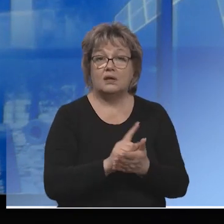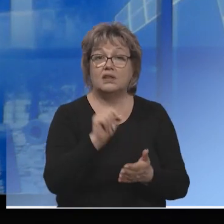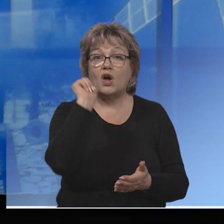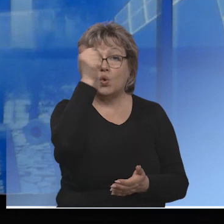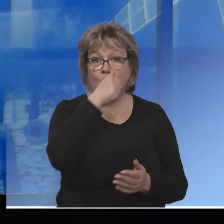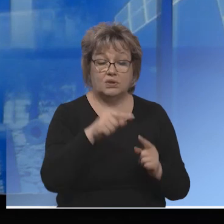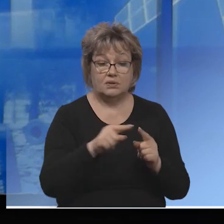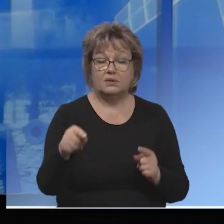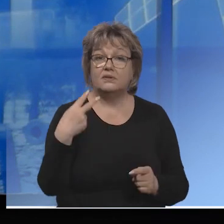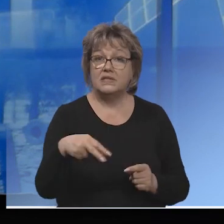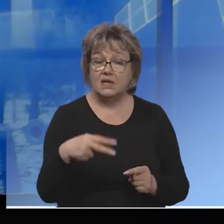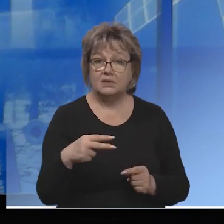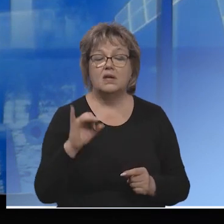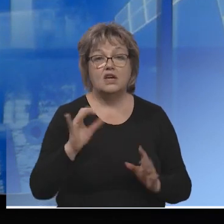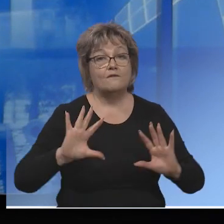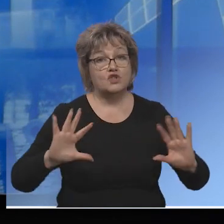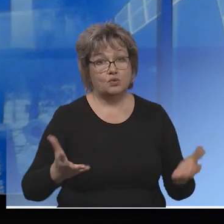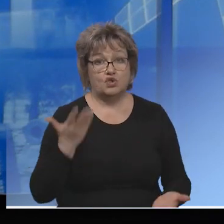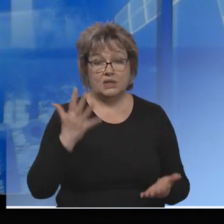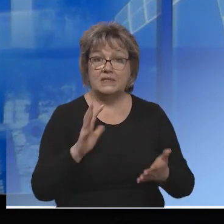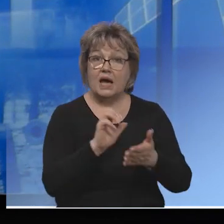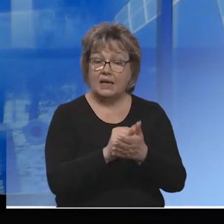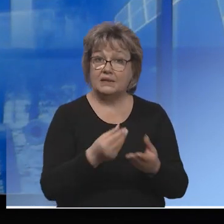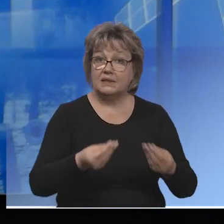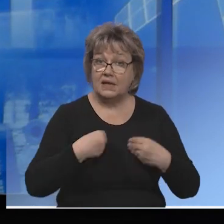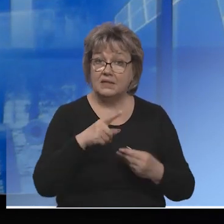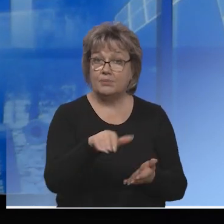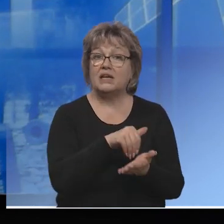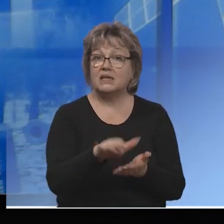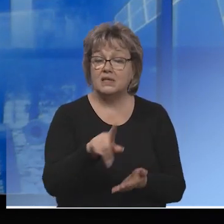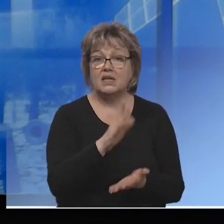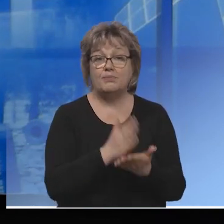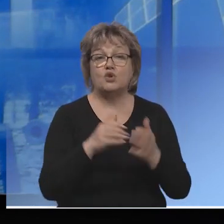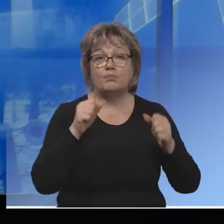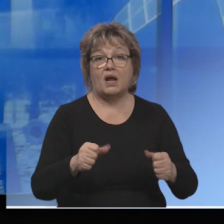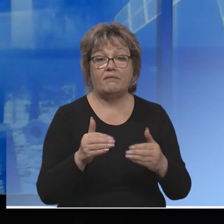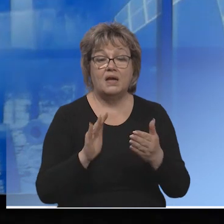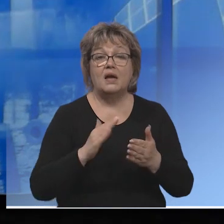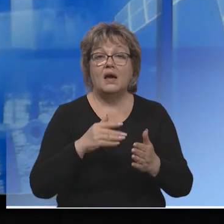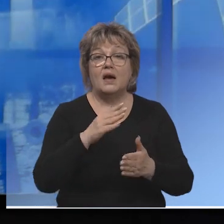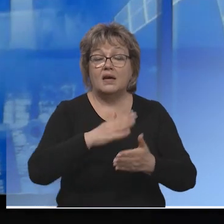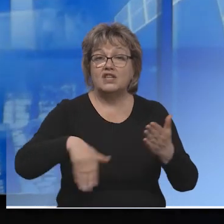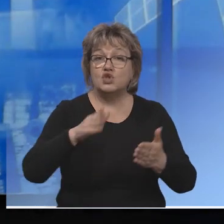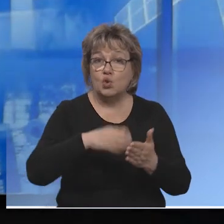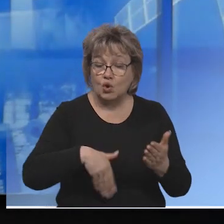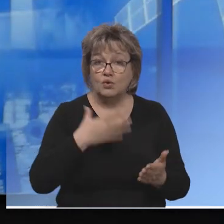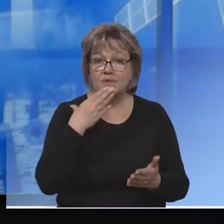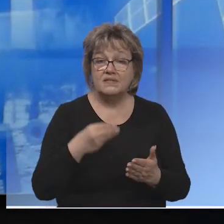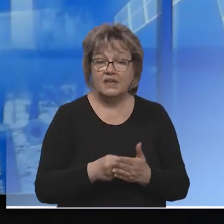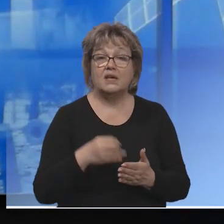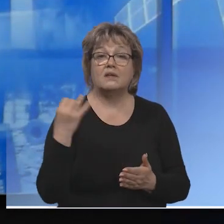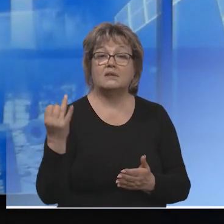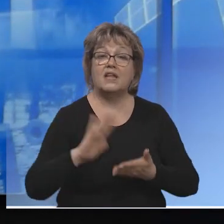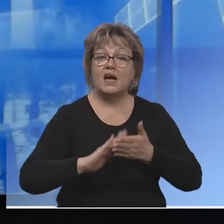на год, на весь 2020 год. И в случае, если арендодатель им отказал, они имеют право расторгнуть по своей